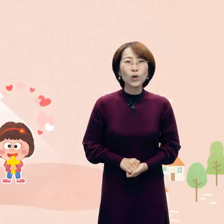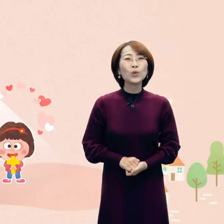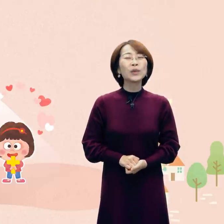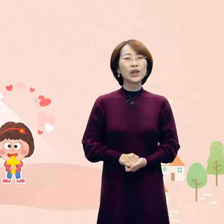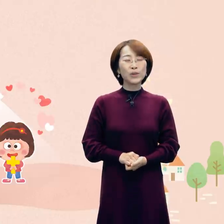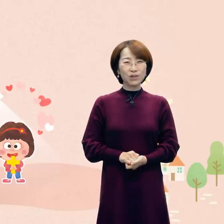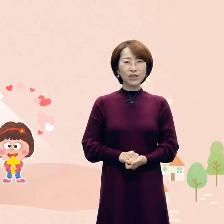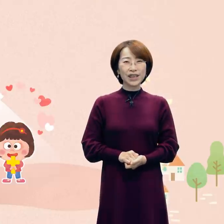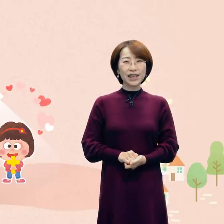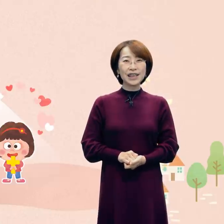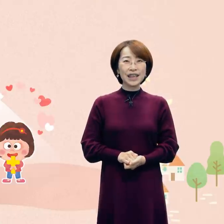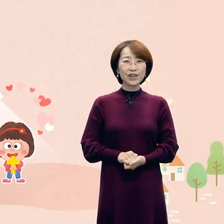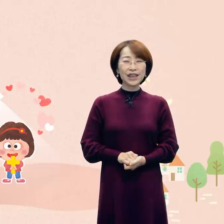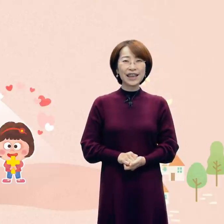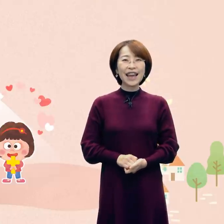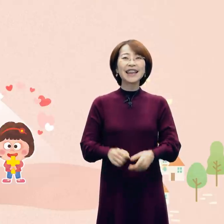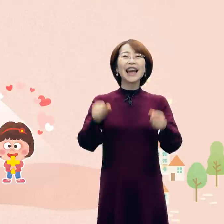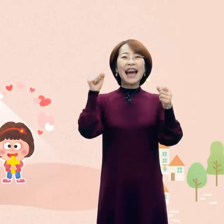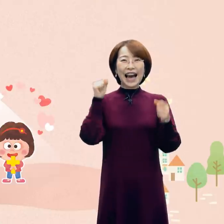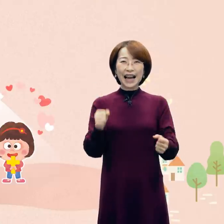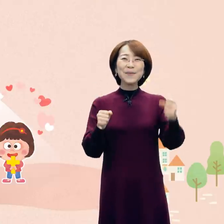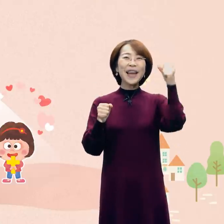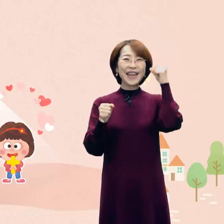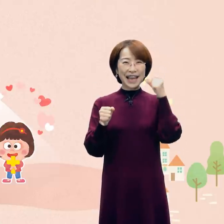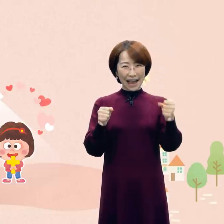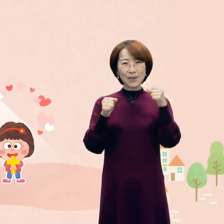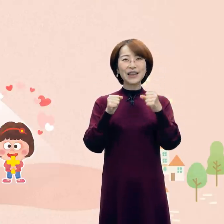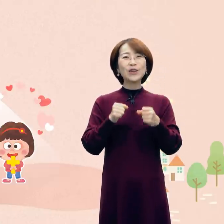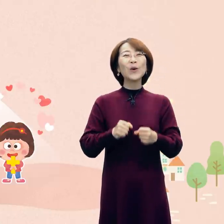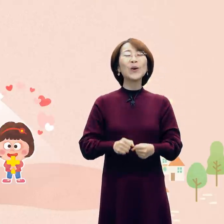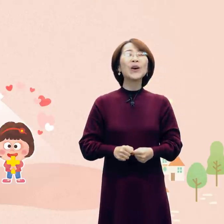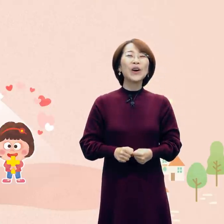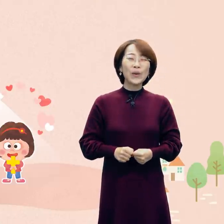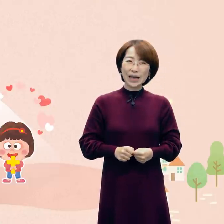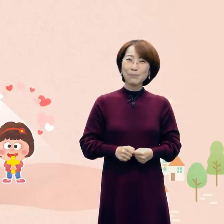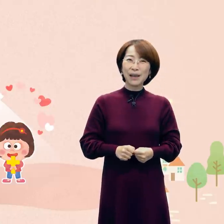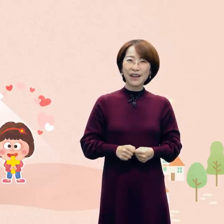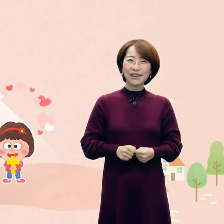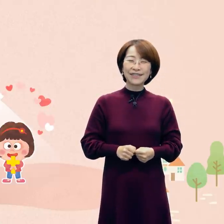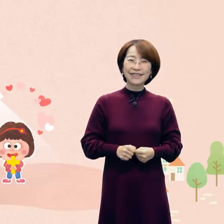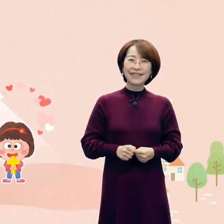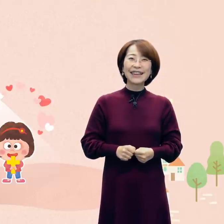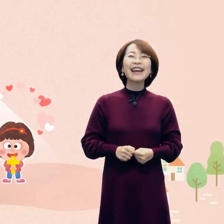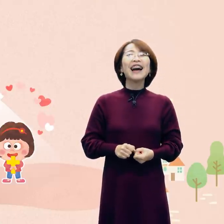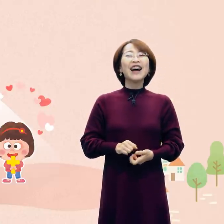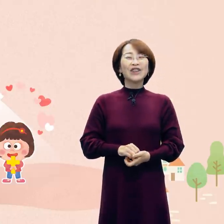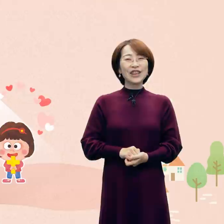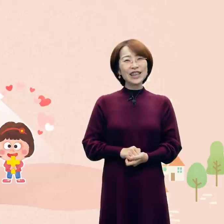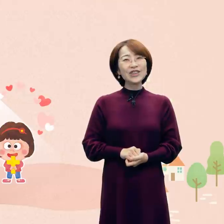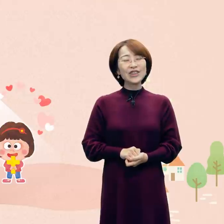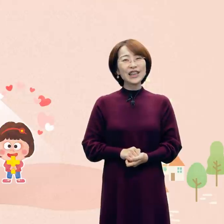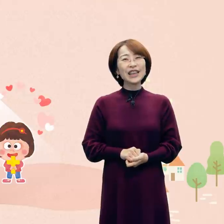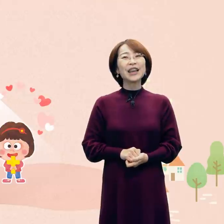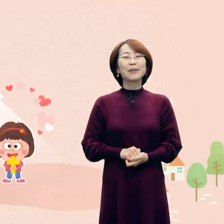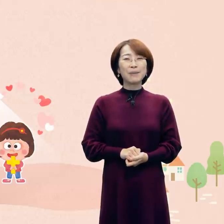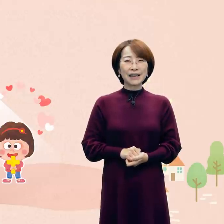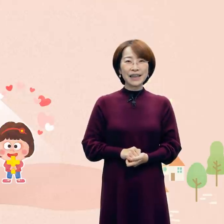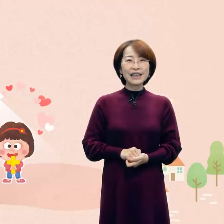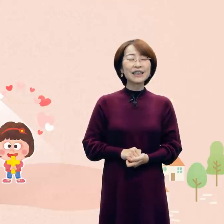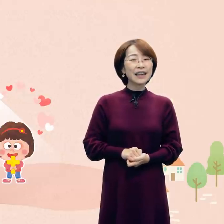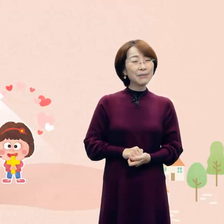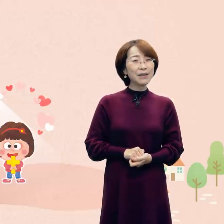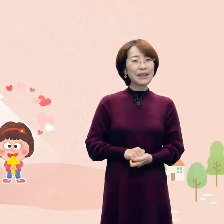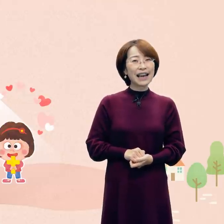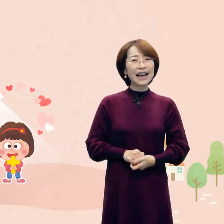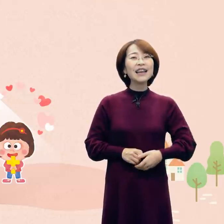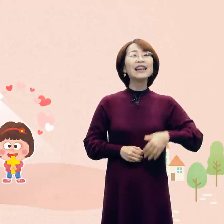우리를 전도자로 부르신 예수님께 아멘, 아멘으로 화답해요. 우리 친구들이